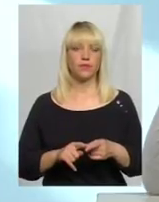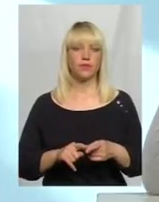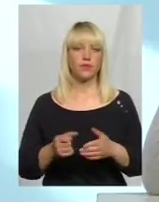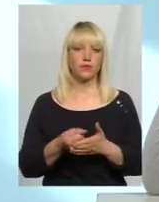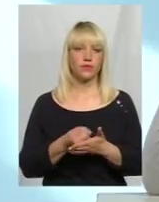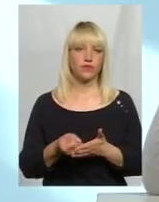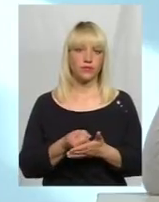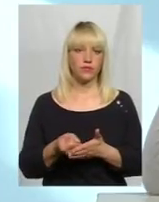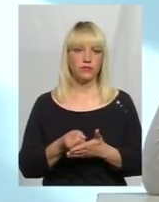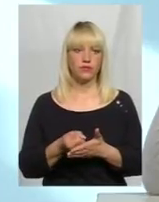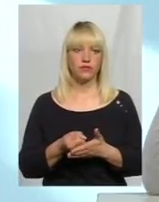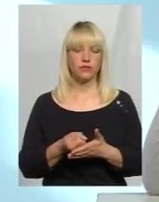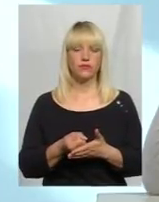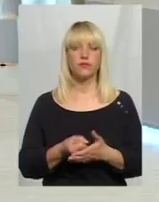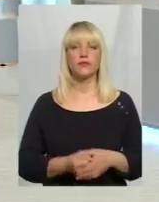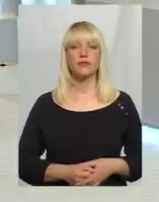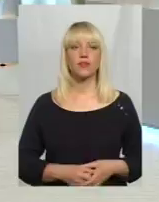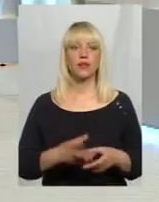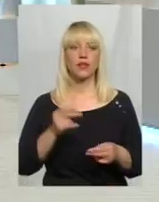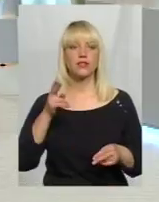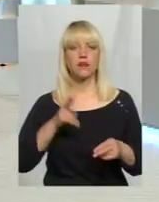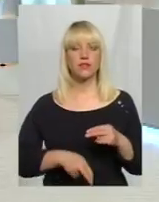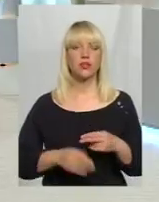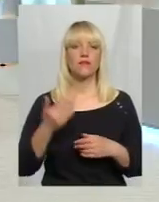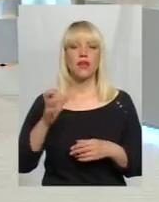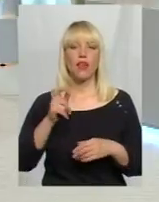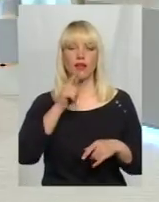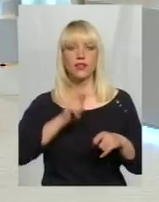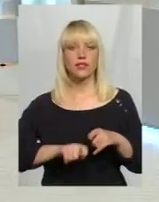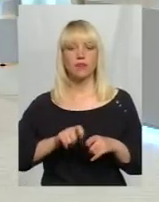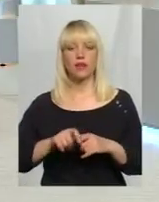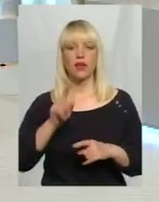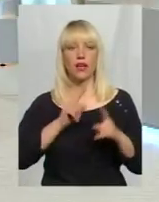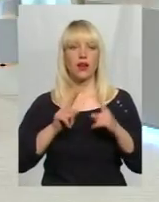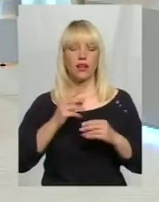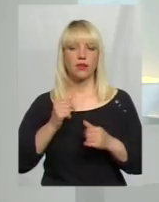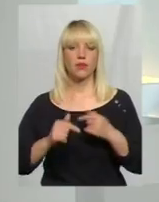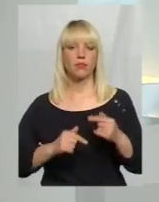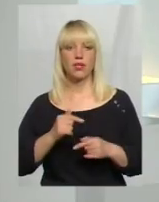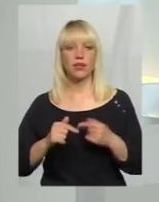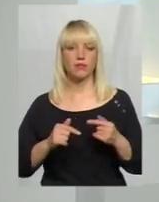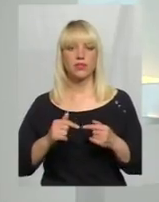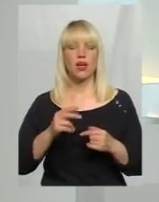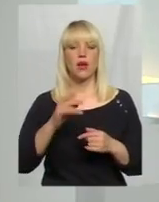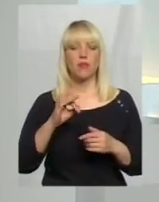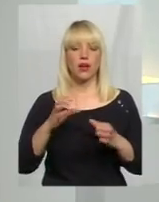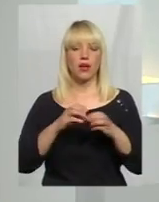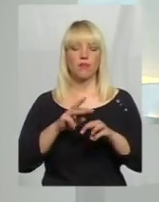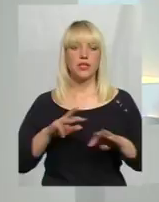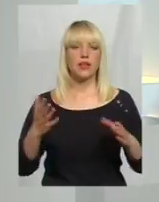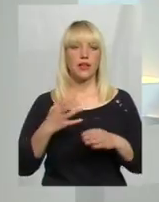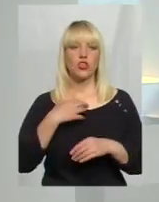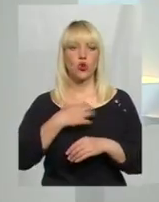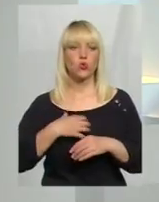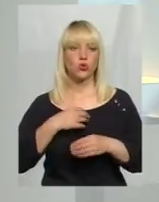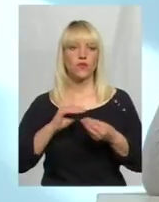до фундаменту. І ще на завершення. Ви як експерт Ради підприємців при Кабміні, от які основні проблеми